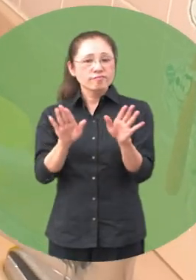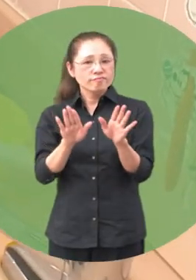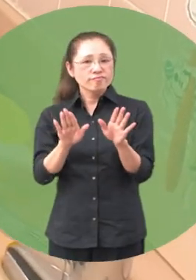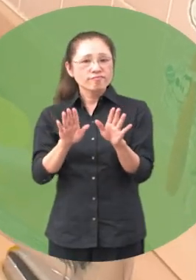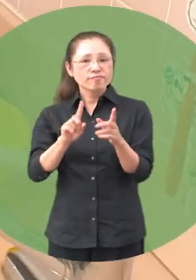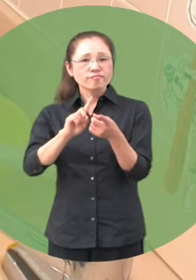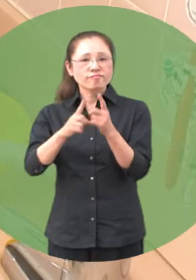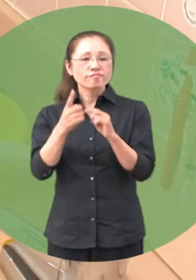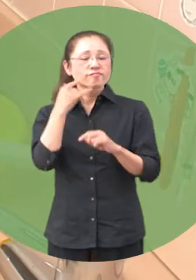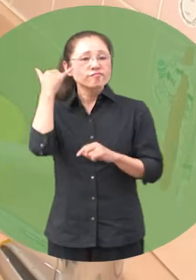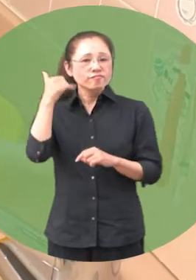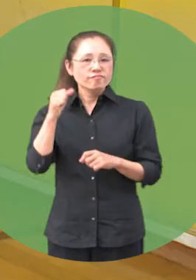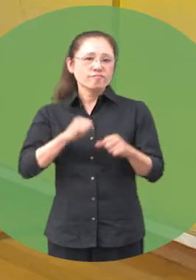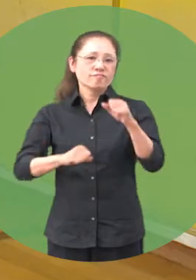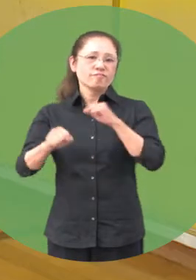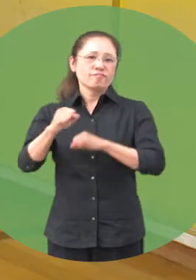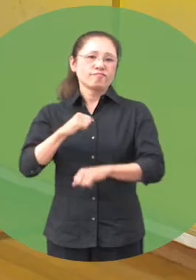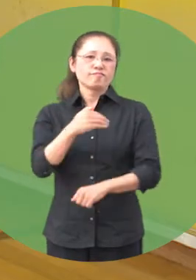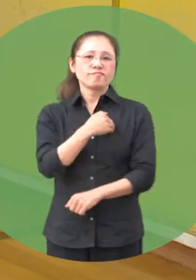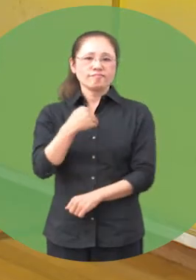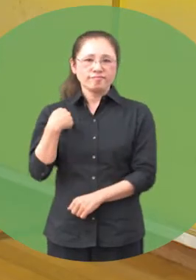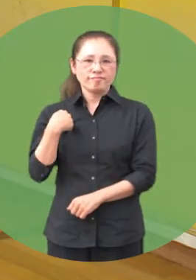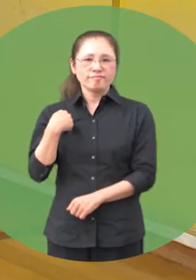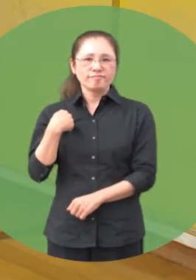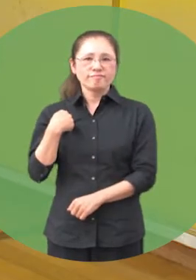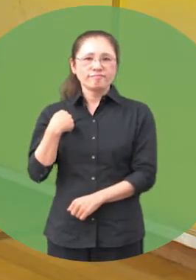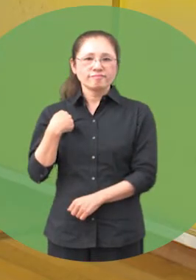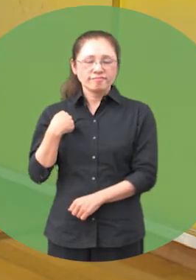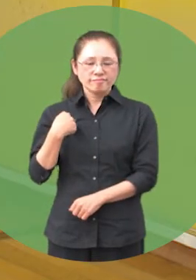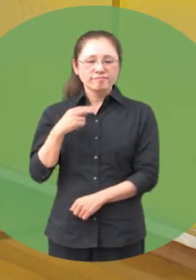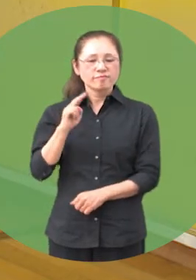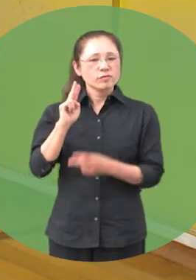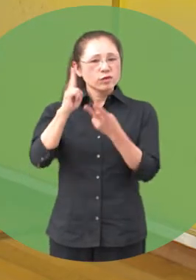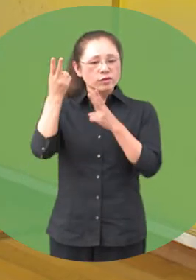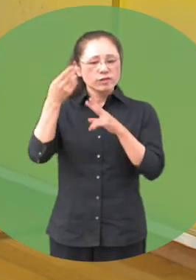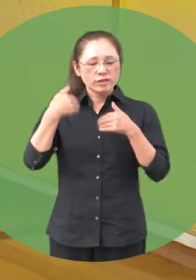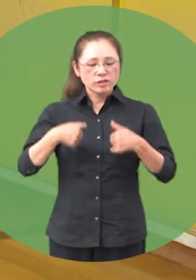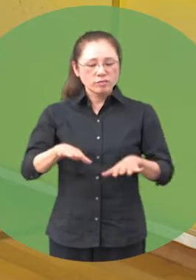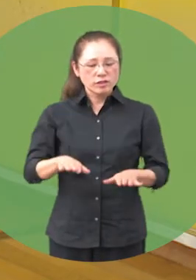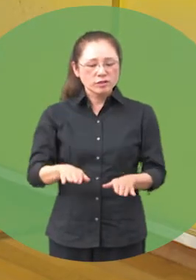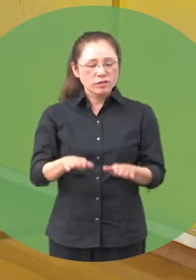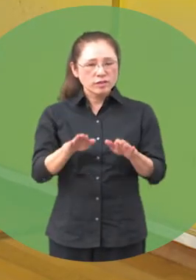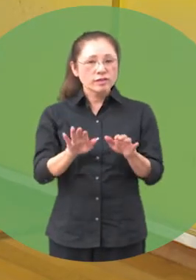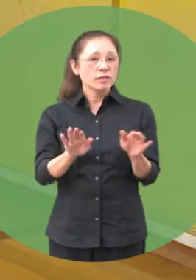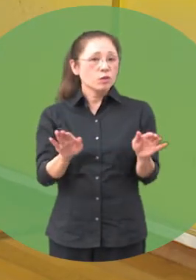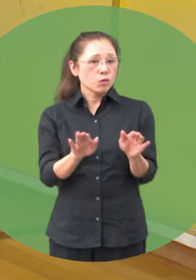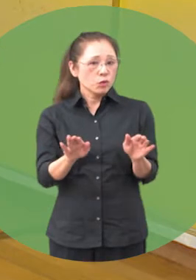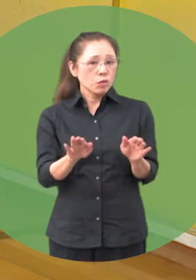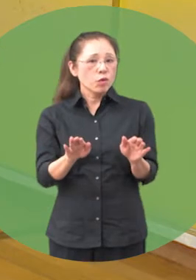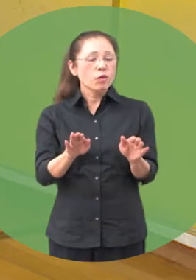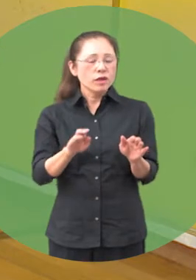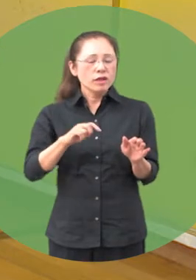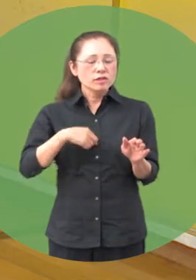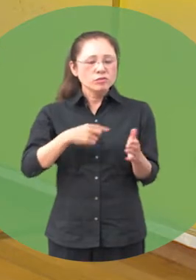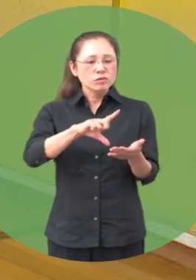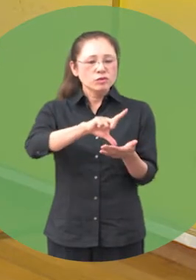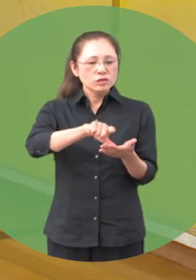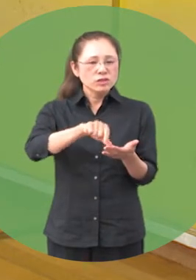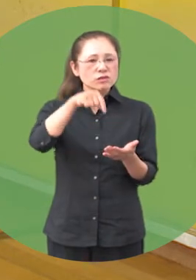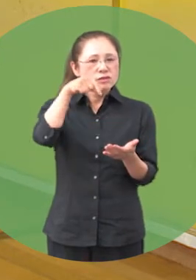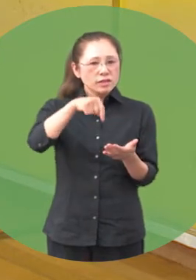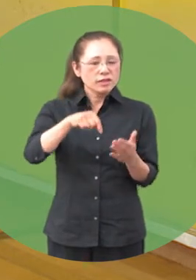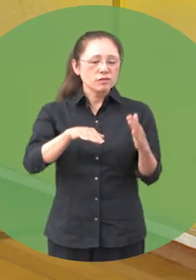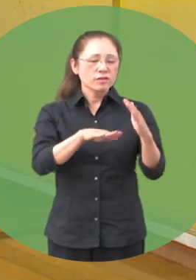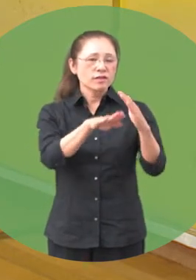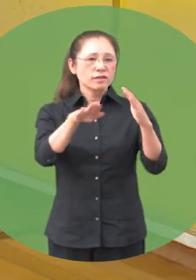動いただけます。 私たちは沖縄で育つ子どもたちが生まれた地域を離れることなく家庭